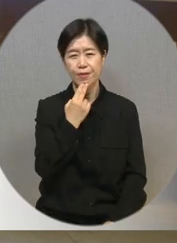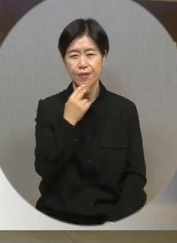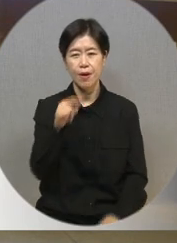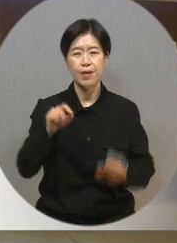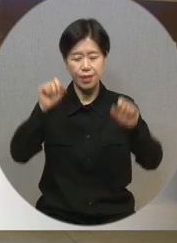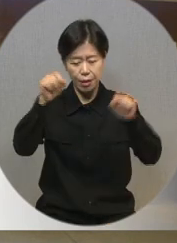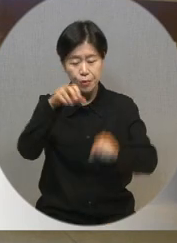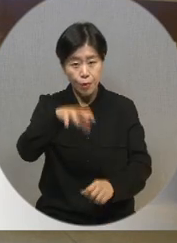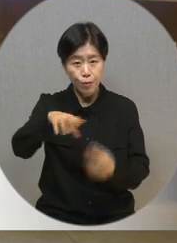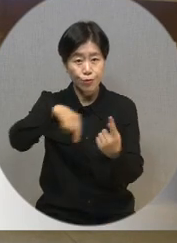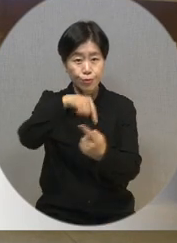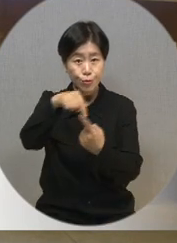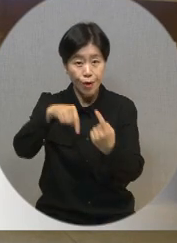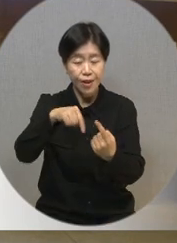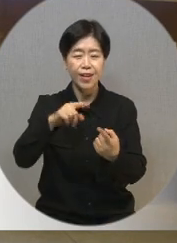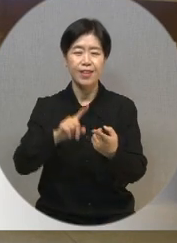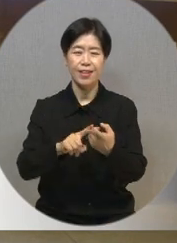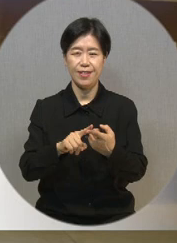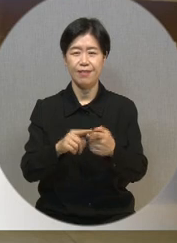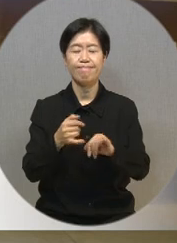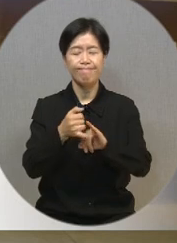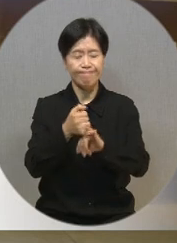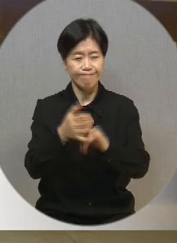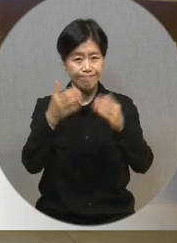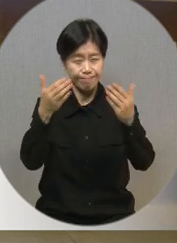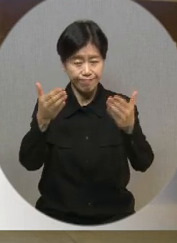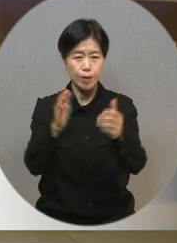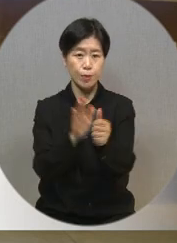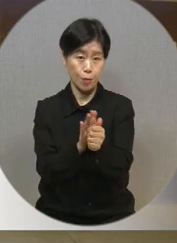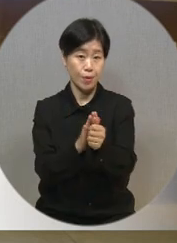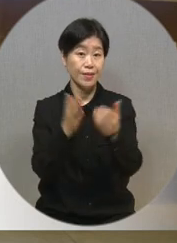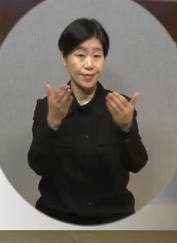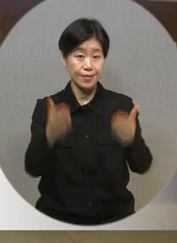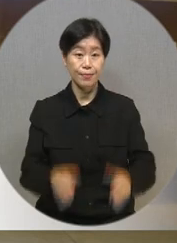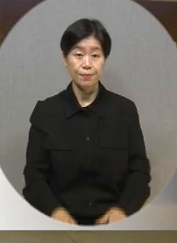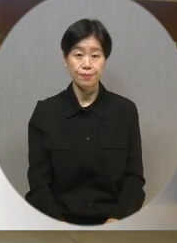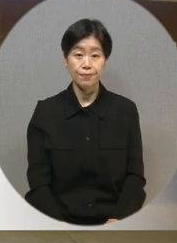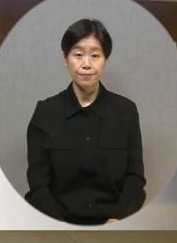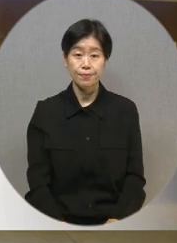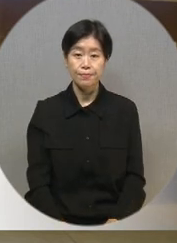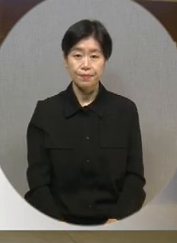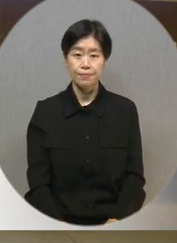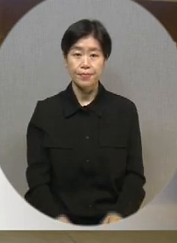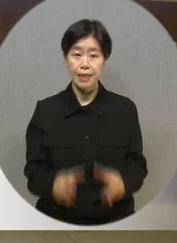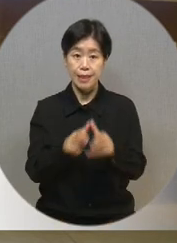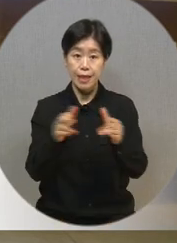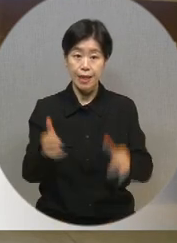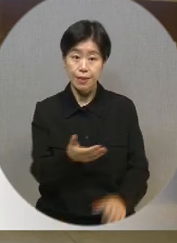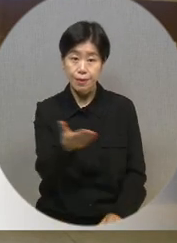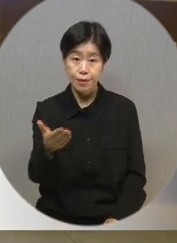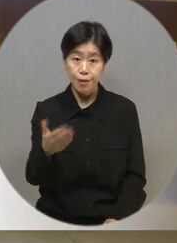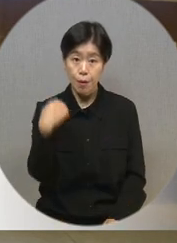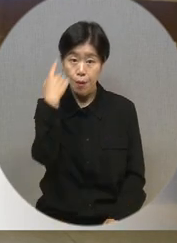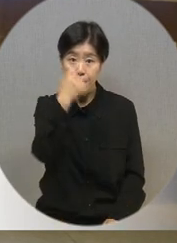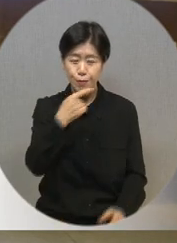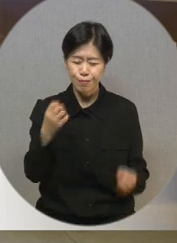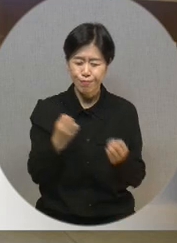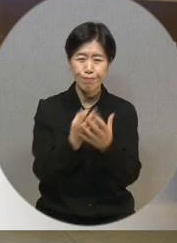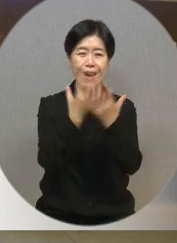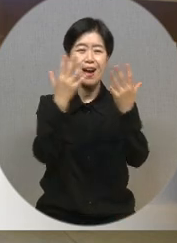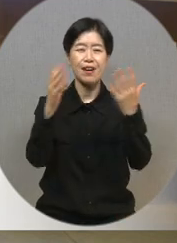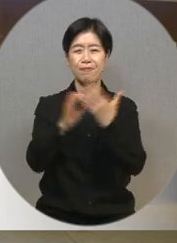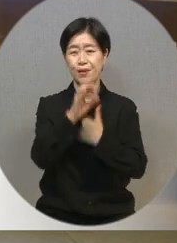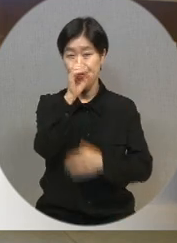체육관이 운영될 수 있도록 적극 지원하고 협조하면서 장애인들의 얼굴에서 웃음꽃이 활짝 필 수